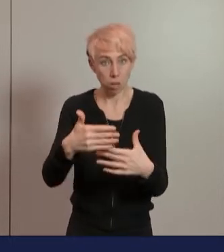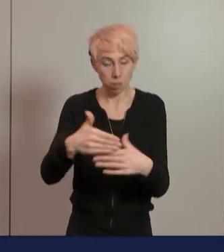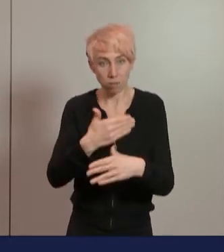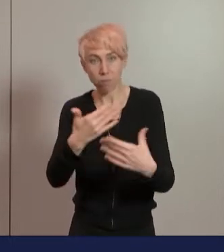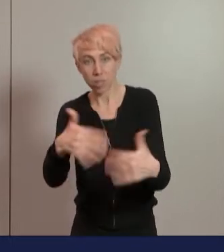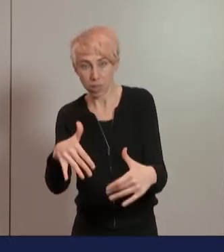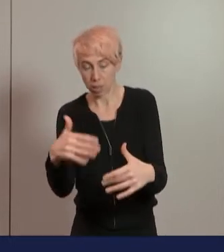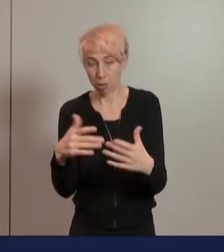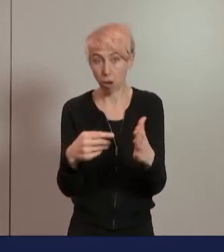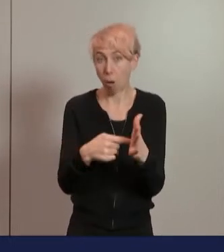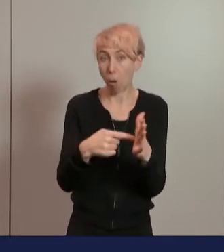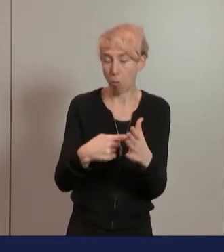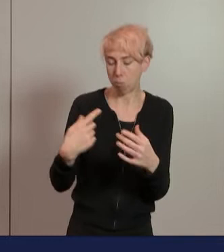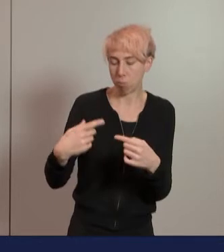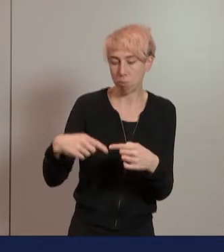novembre dernier.